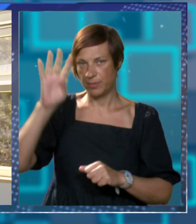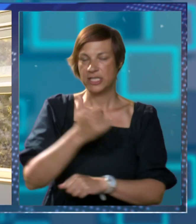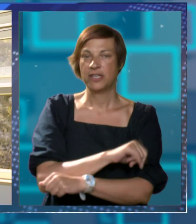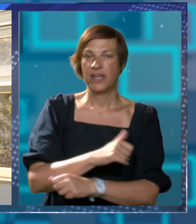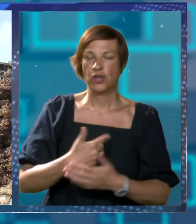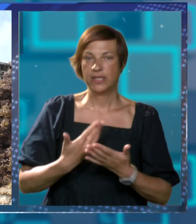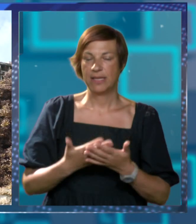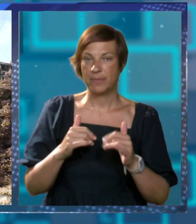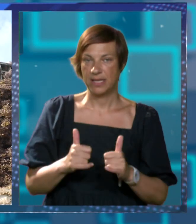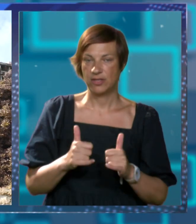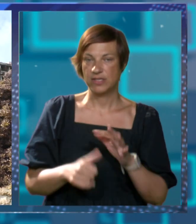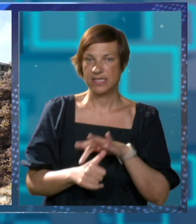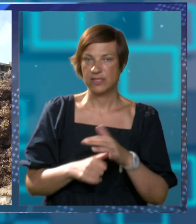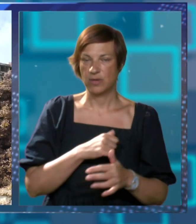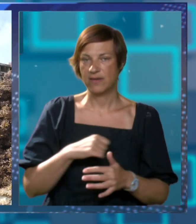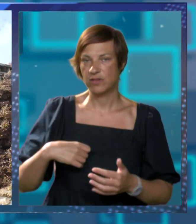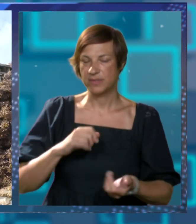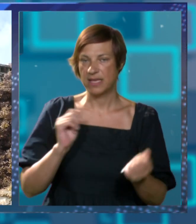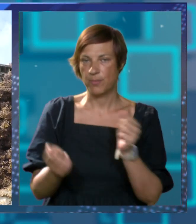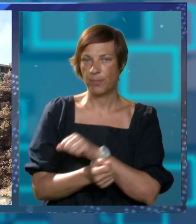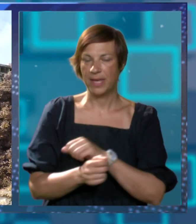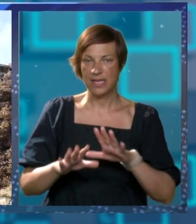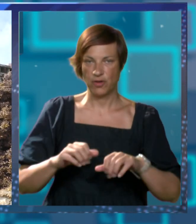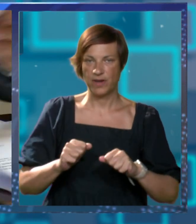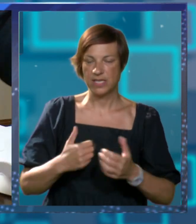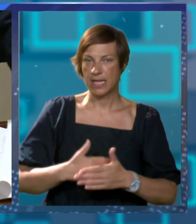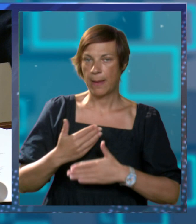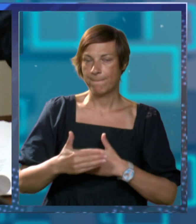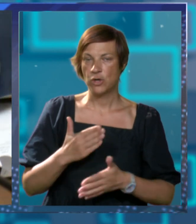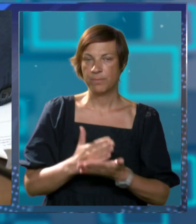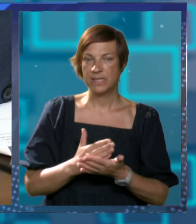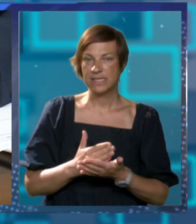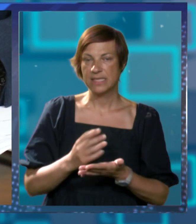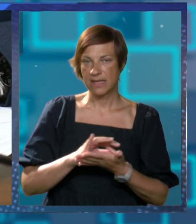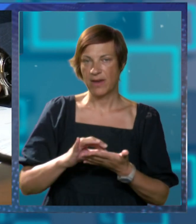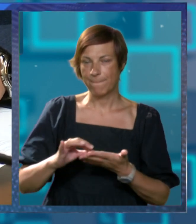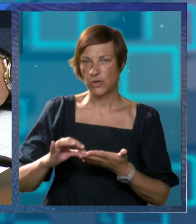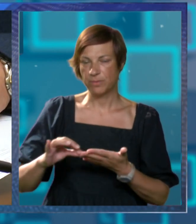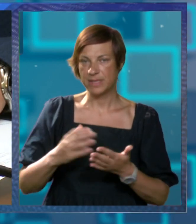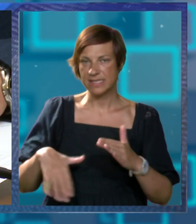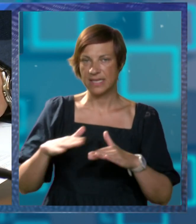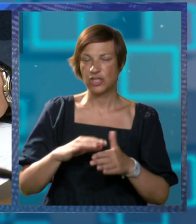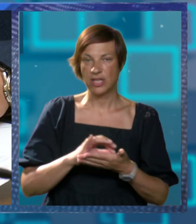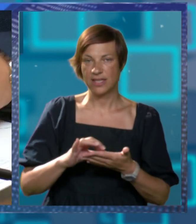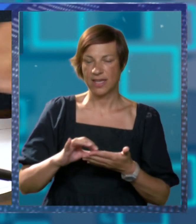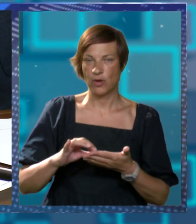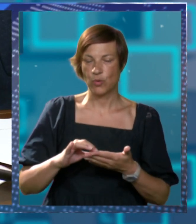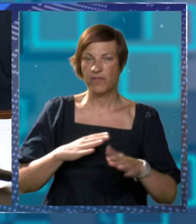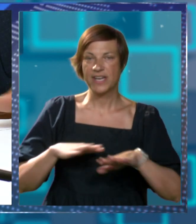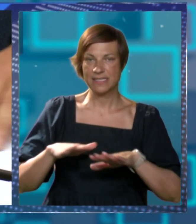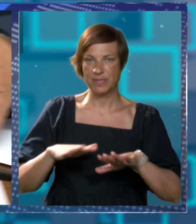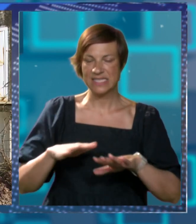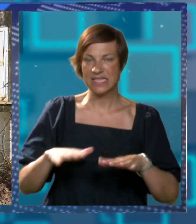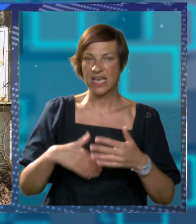obećava godinama, a dosad se uglavnom samo mijenjalo vlasništvo. Pomak je svakako nedavno potpisivanje dodatka ugovora s